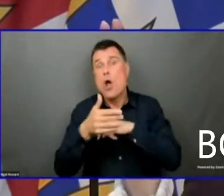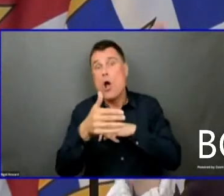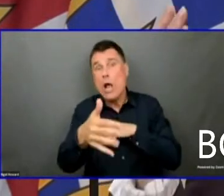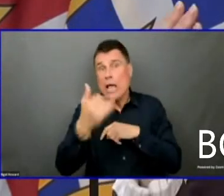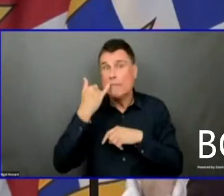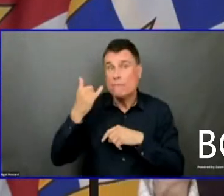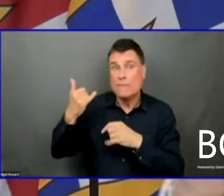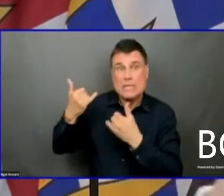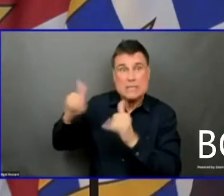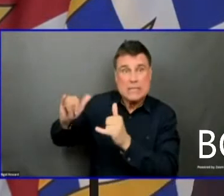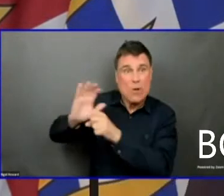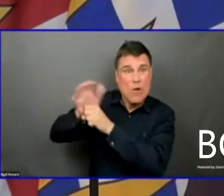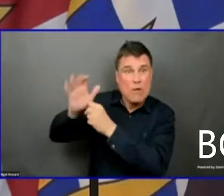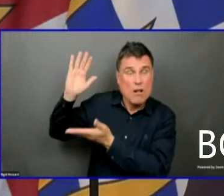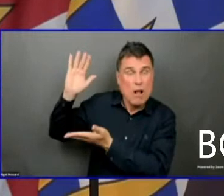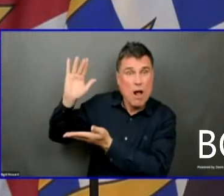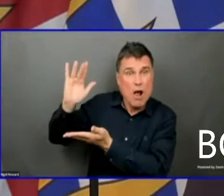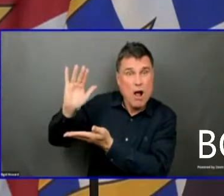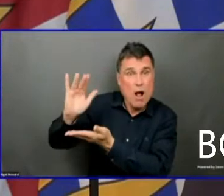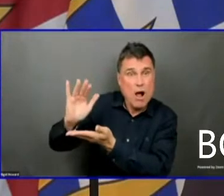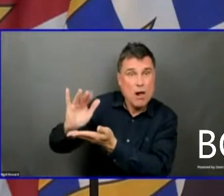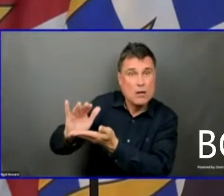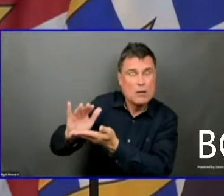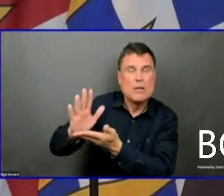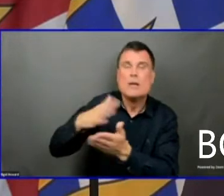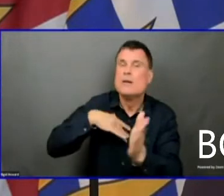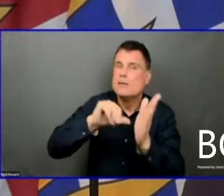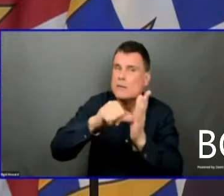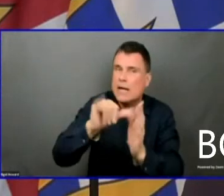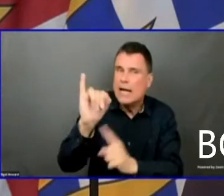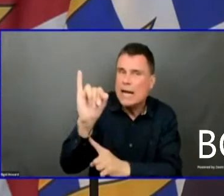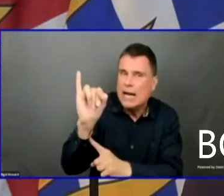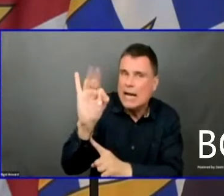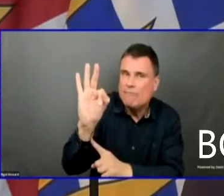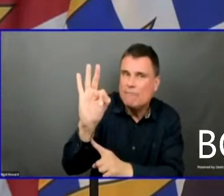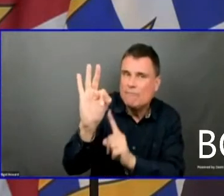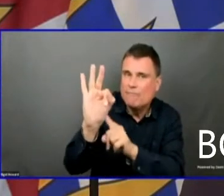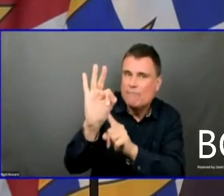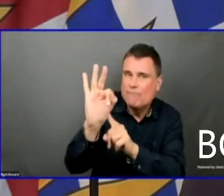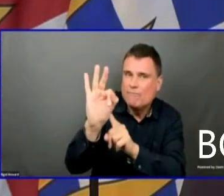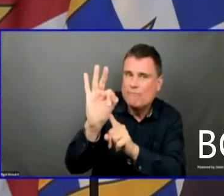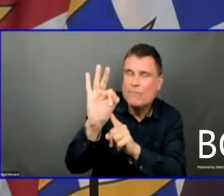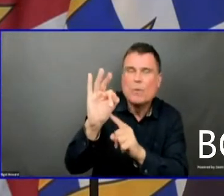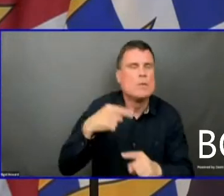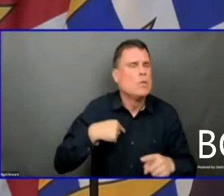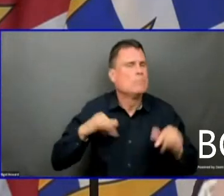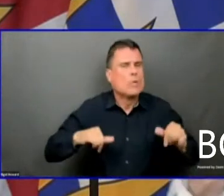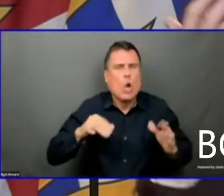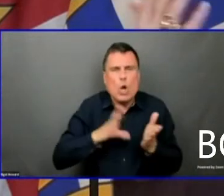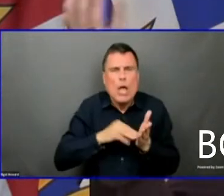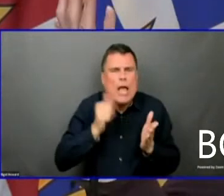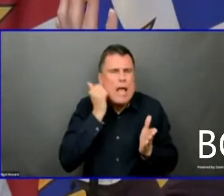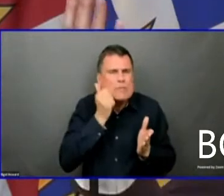会有没有这个病毒才会卷土重来啊。